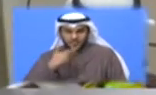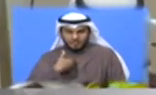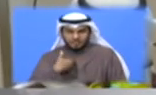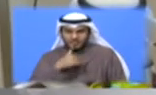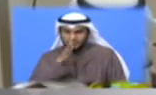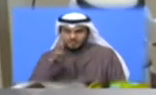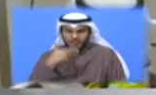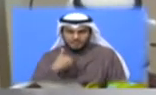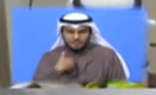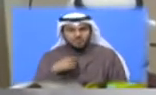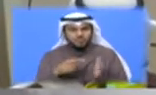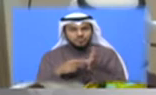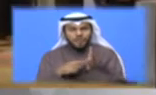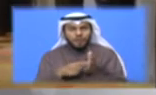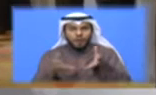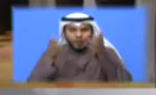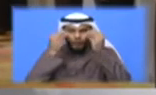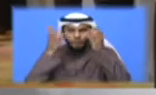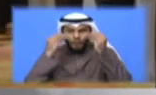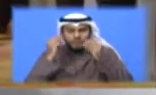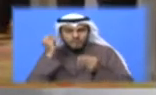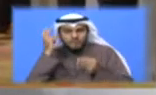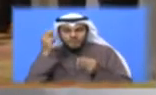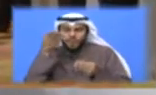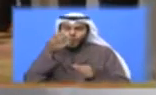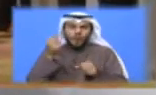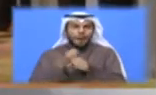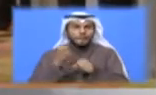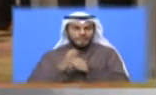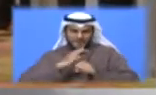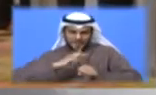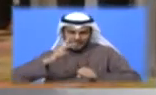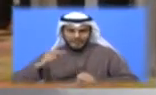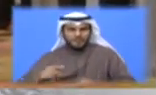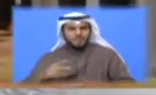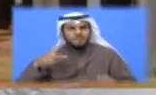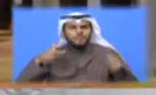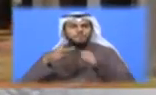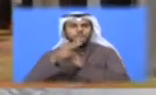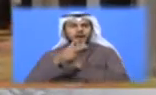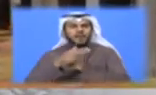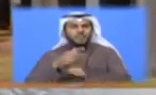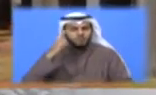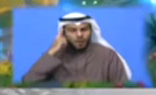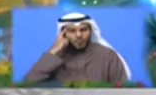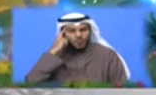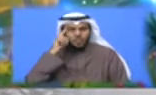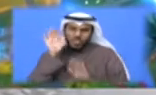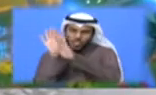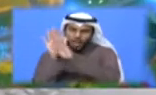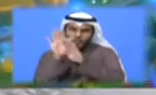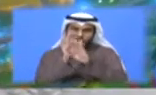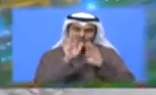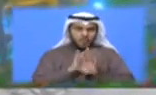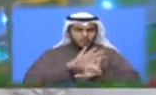شيء تعلمناه من أول ما دخلنا الكلية لليوم. هذا المعرض إن دل على شيء فإنما يدل على مدى الدعم المقدم للشباب